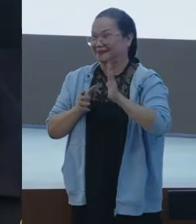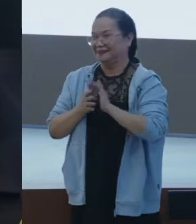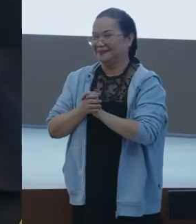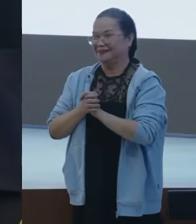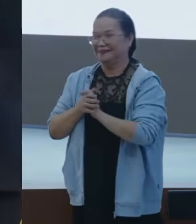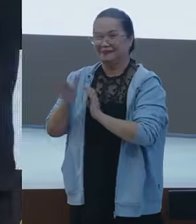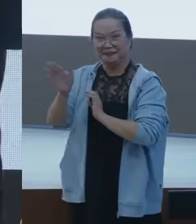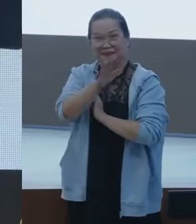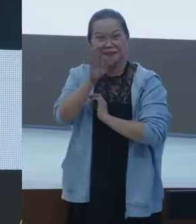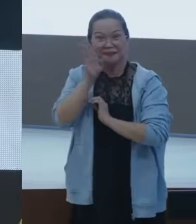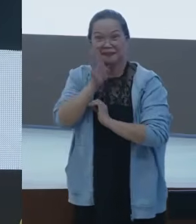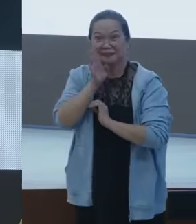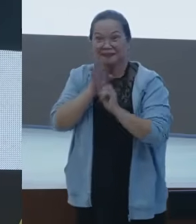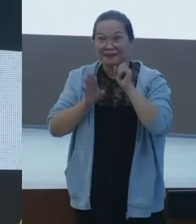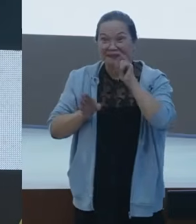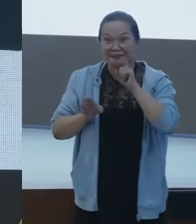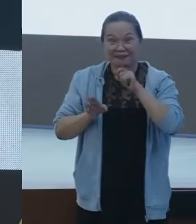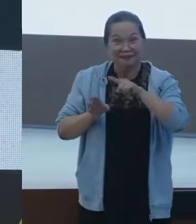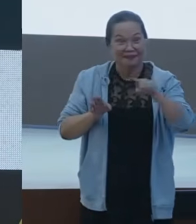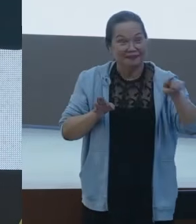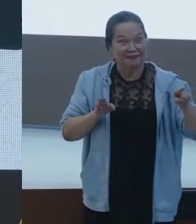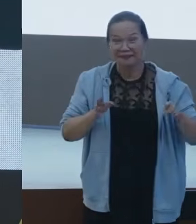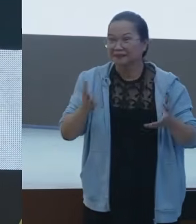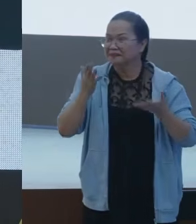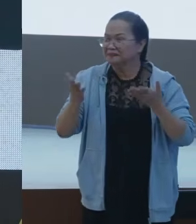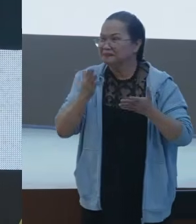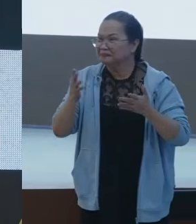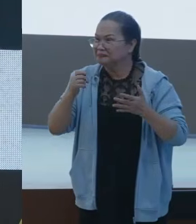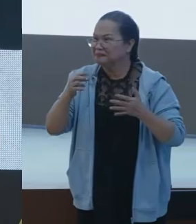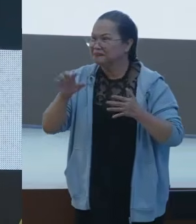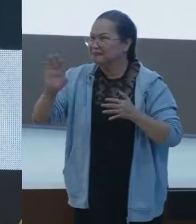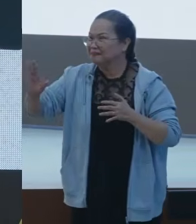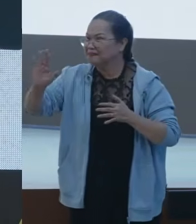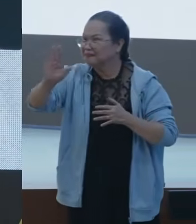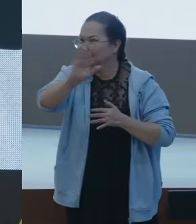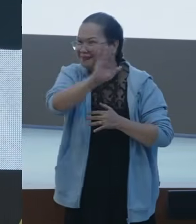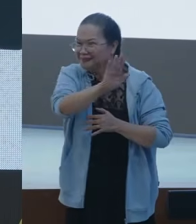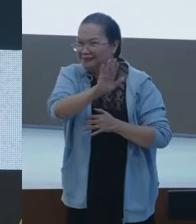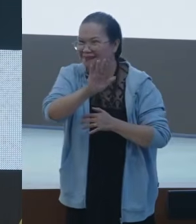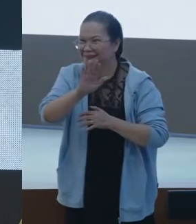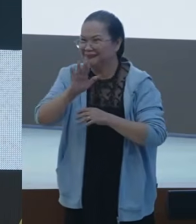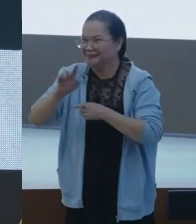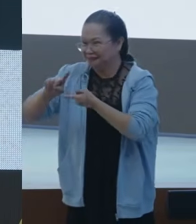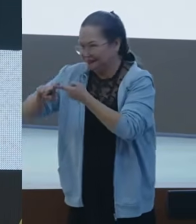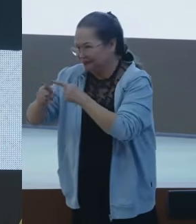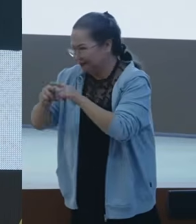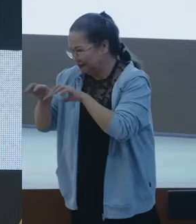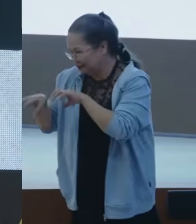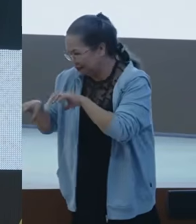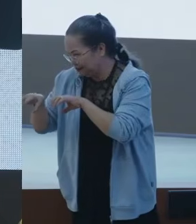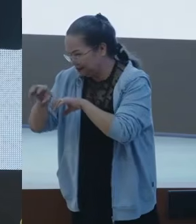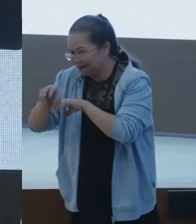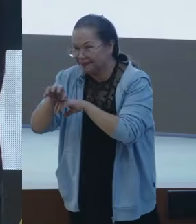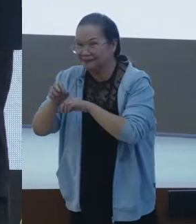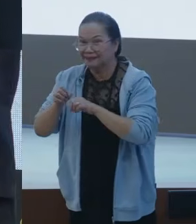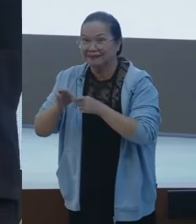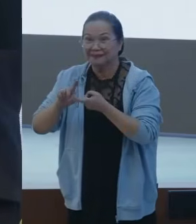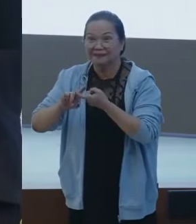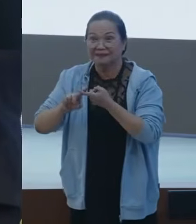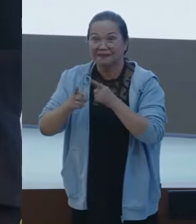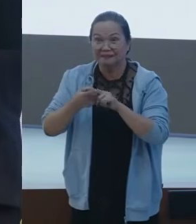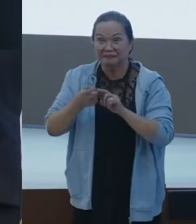Mga kapatid, maaring sa circle of friends nyo, sa inyong oikos, merong mga